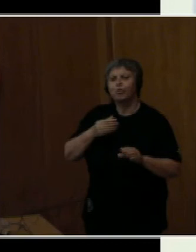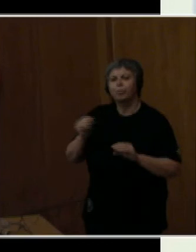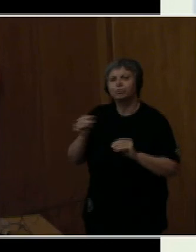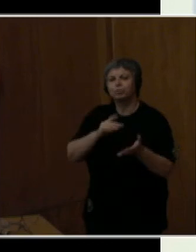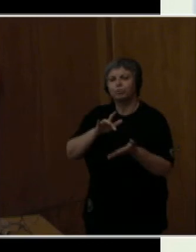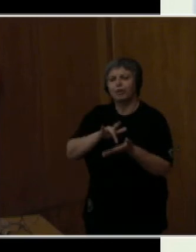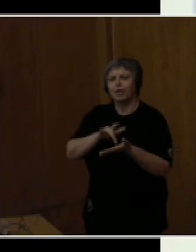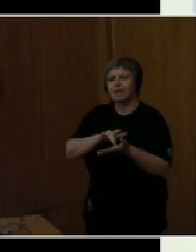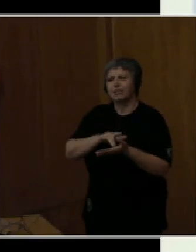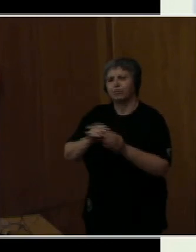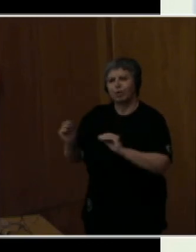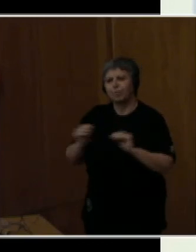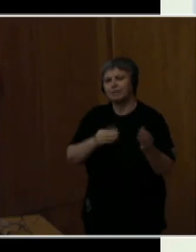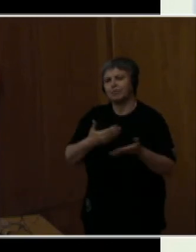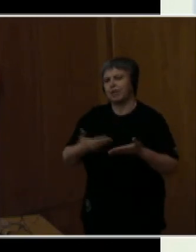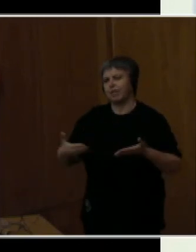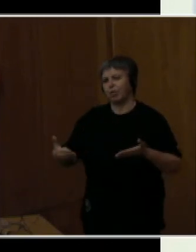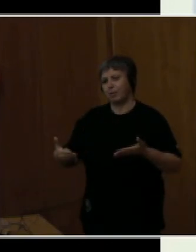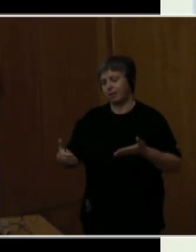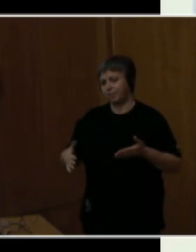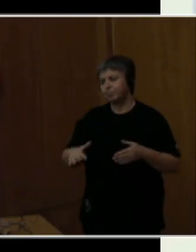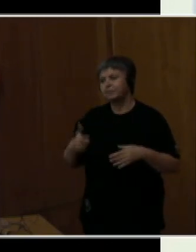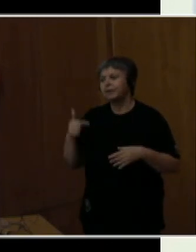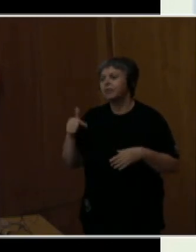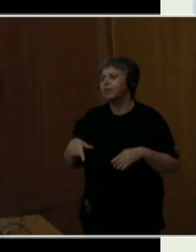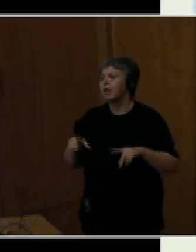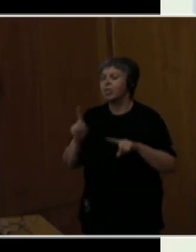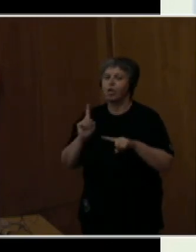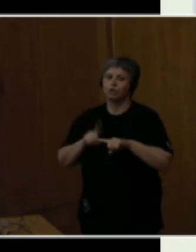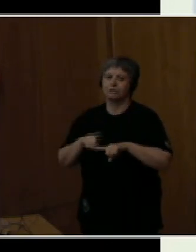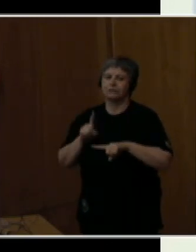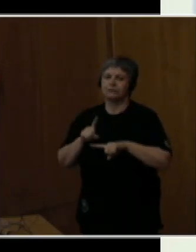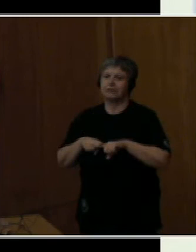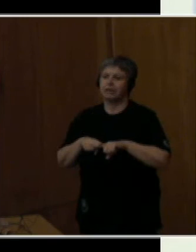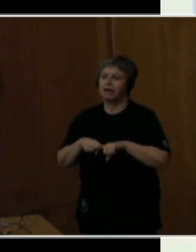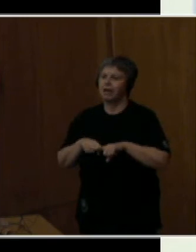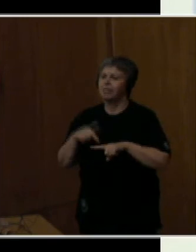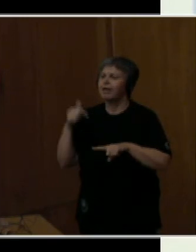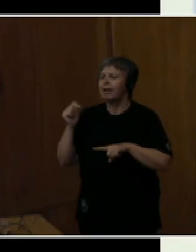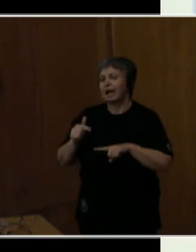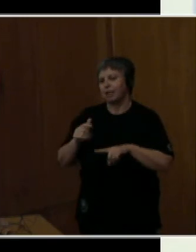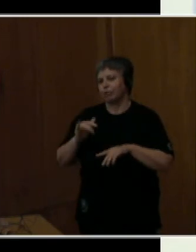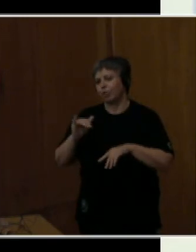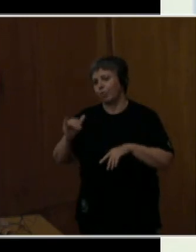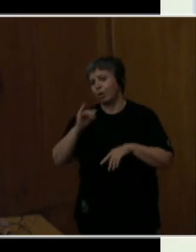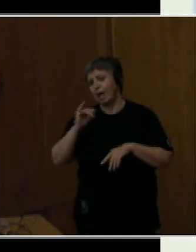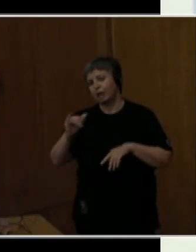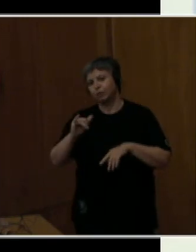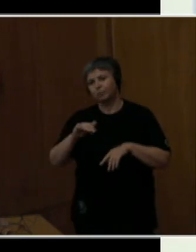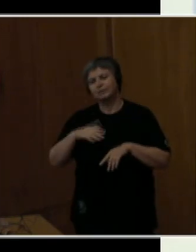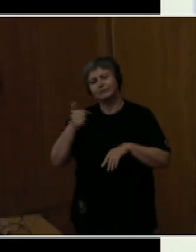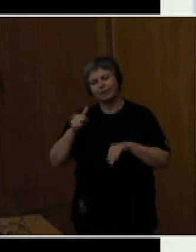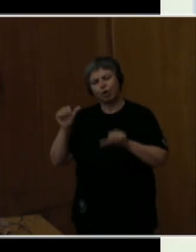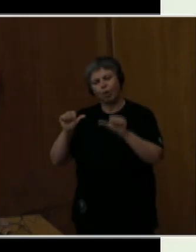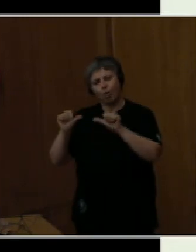και αυτό είναι κάτι που αυτή τη στιγμή, ακόμα τουλάχιστον στην Ελλάδα, σε commercial χρήση, σε εμπορική χρήση, δεν το έχουμε δει.